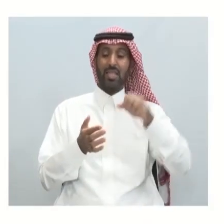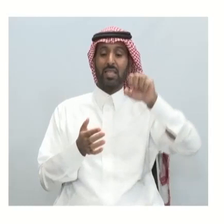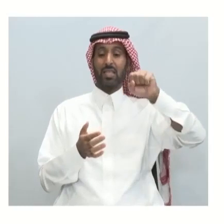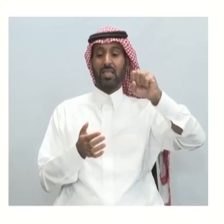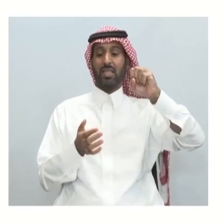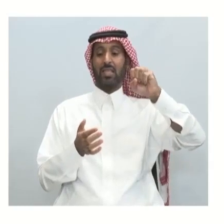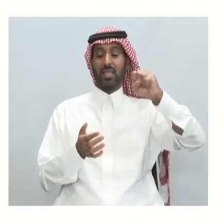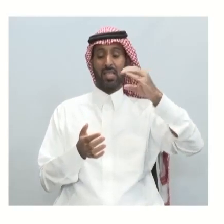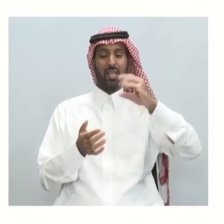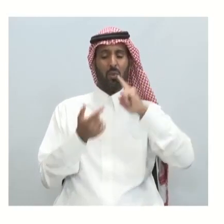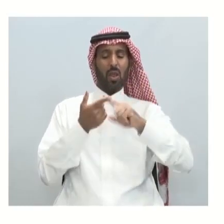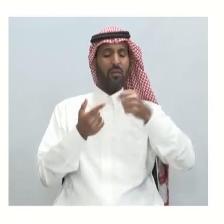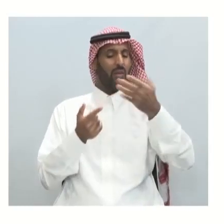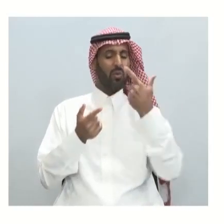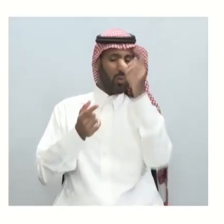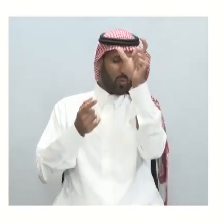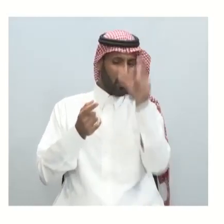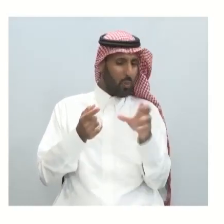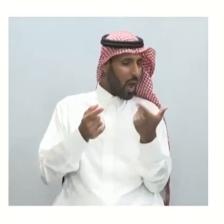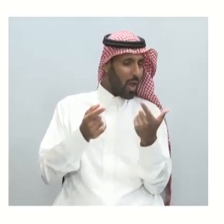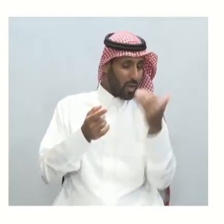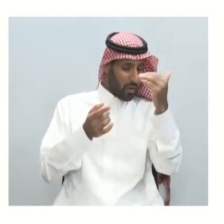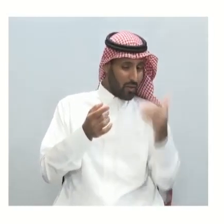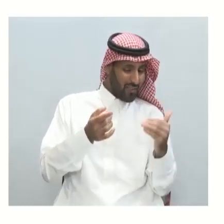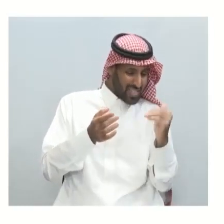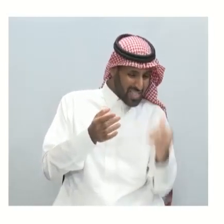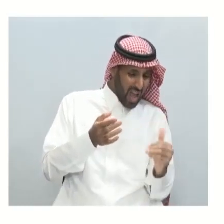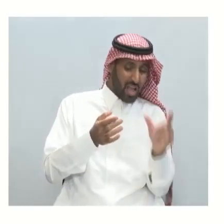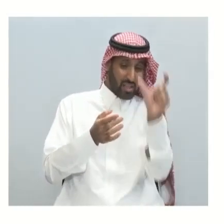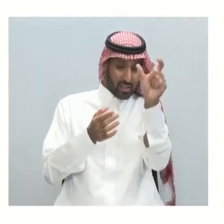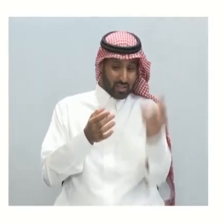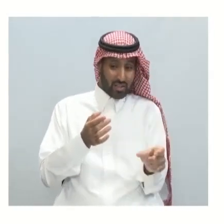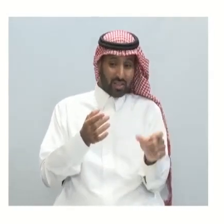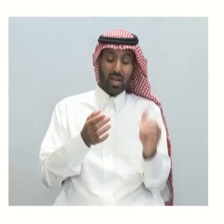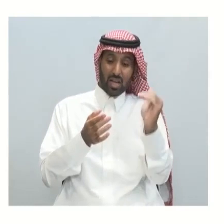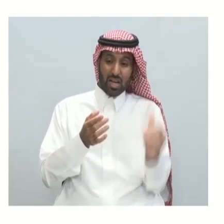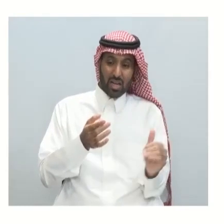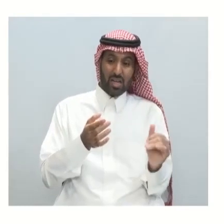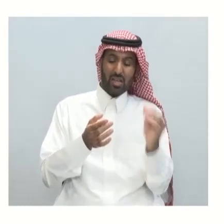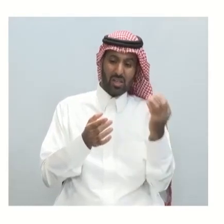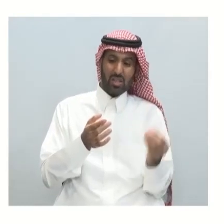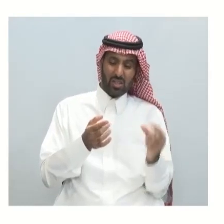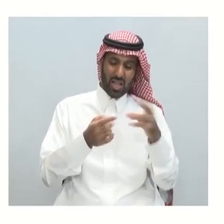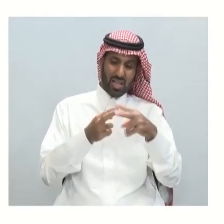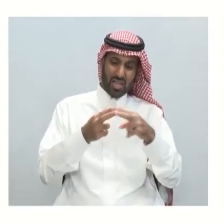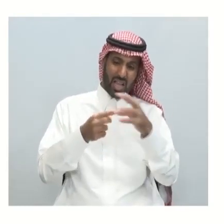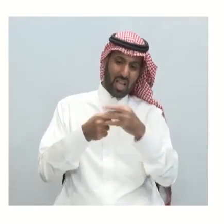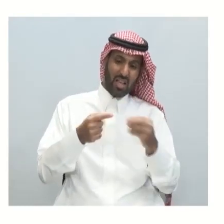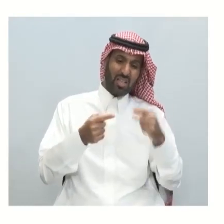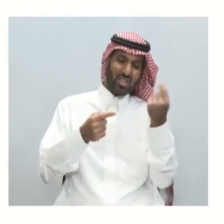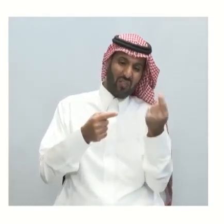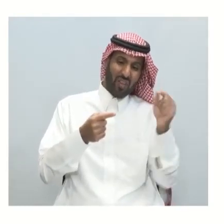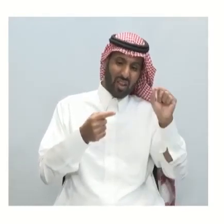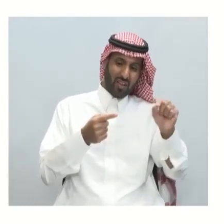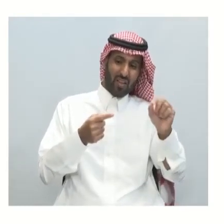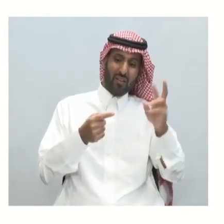والفرنسي اين يقعون في الجدول الدوري انهم بالاسفل هنا اقل العناصر كهروسالبيه بقيمه